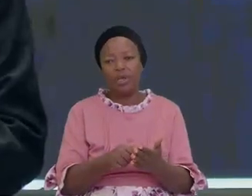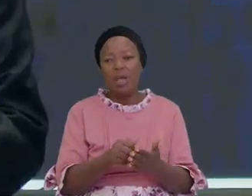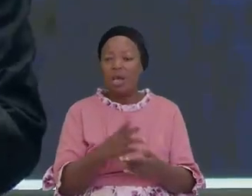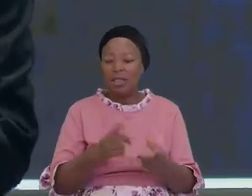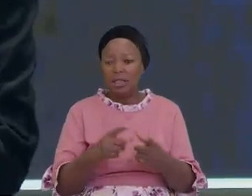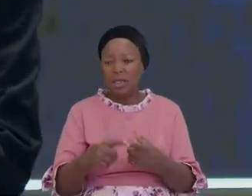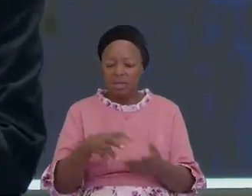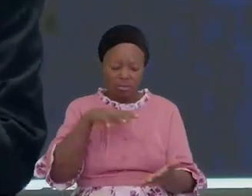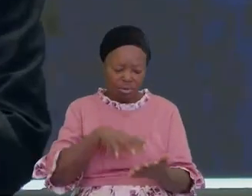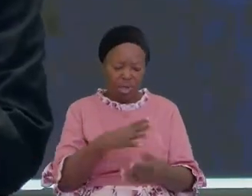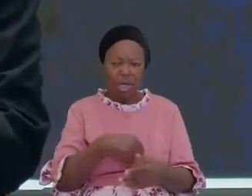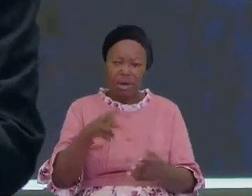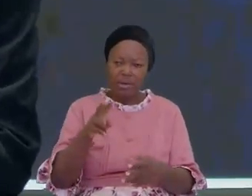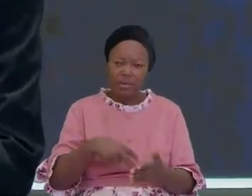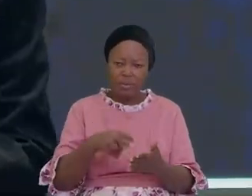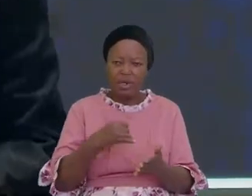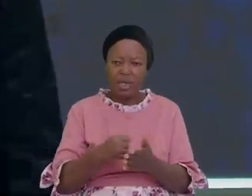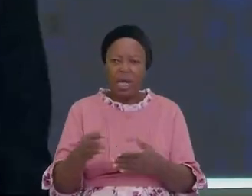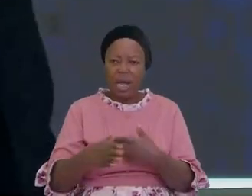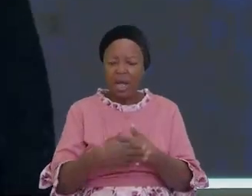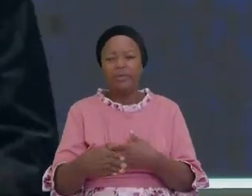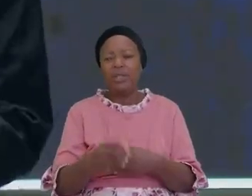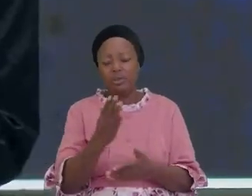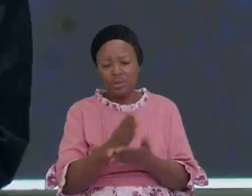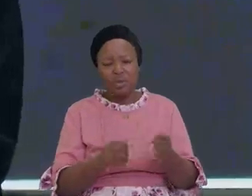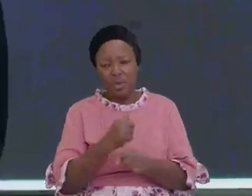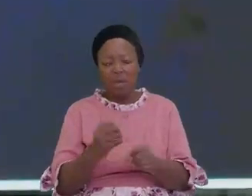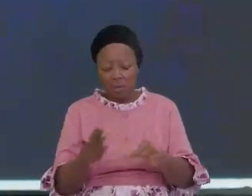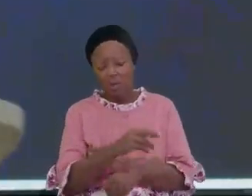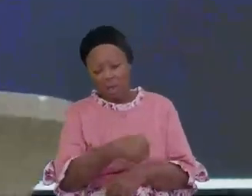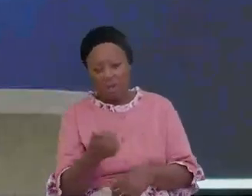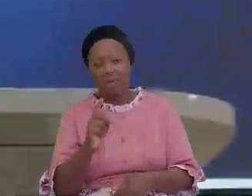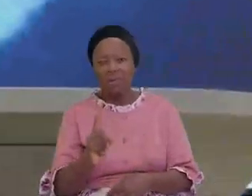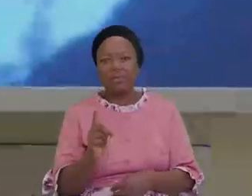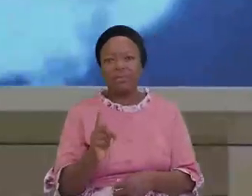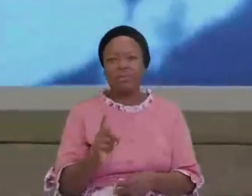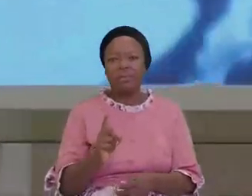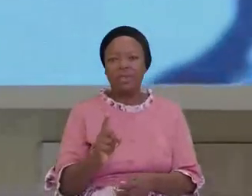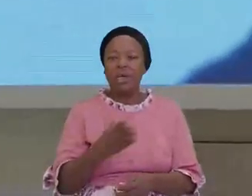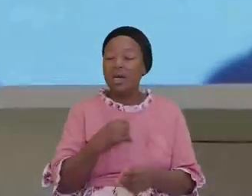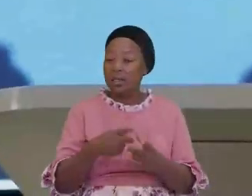Et j'ai étudié, j'ai lu encore. Quelques années encore, j'ai acheté une troisième copie.